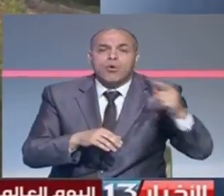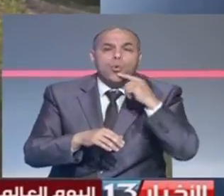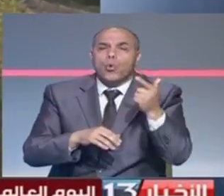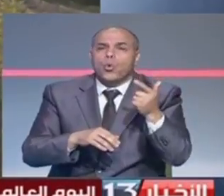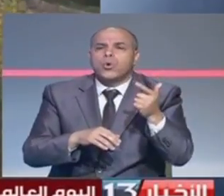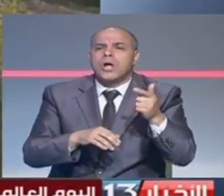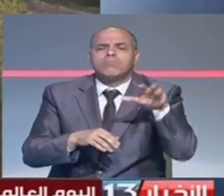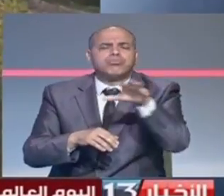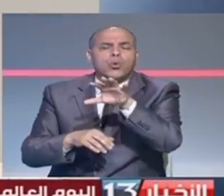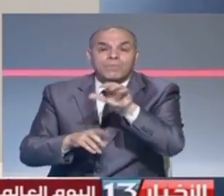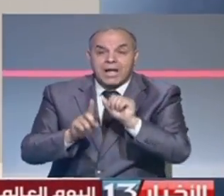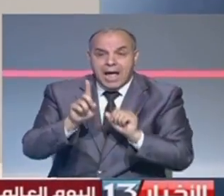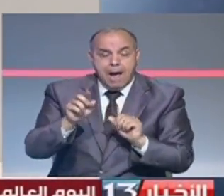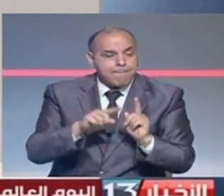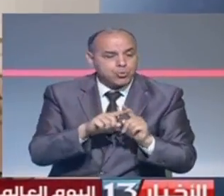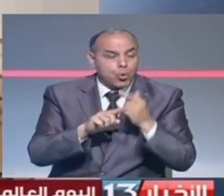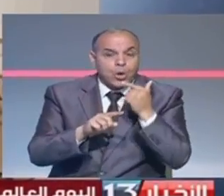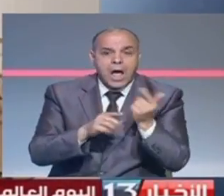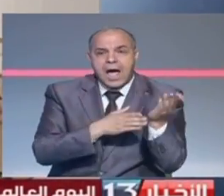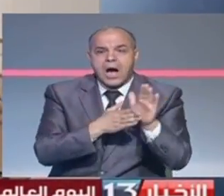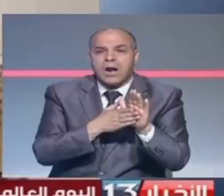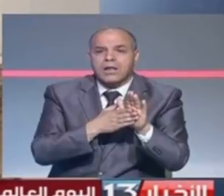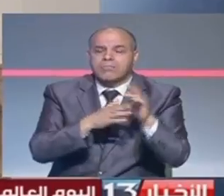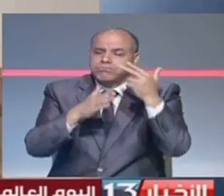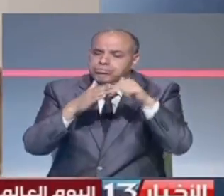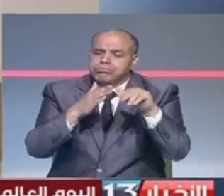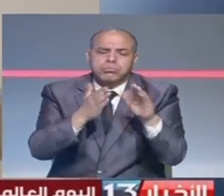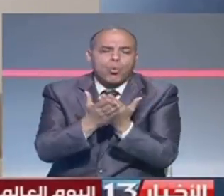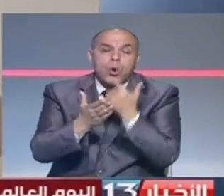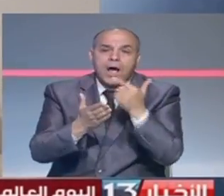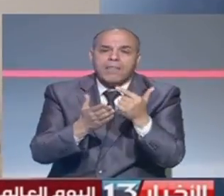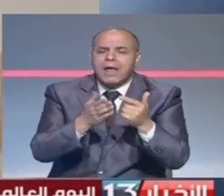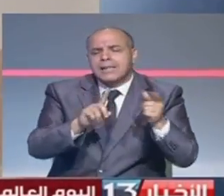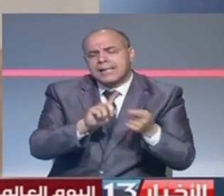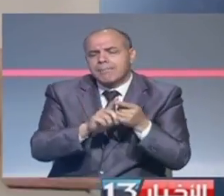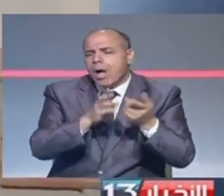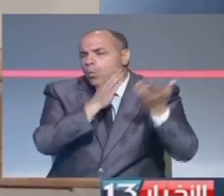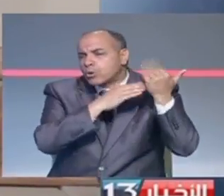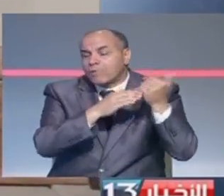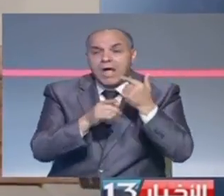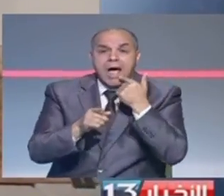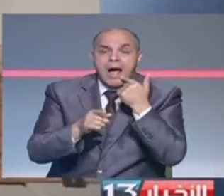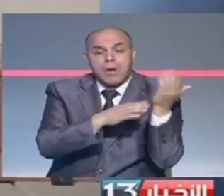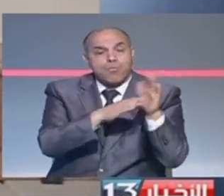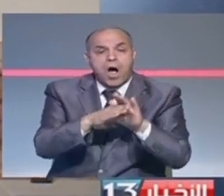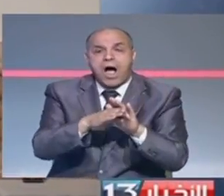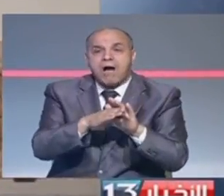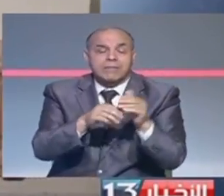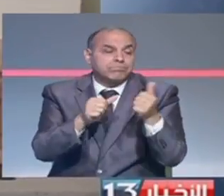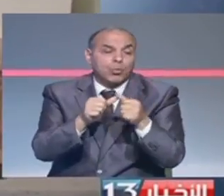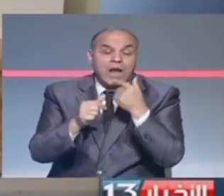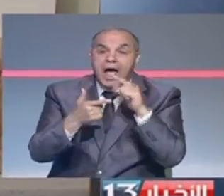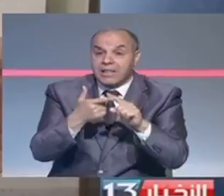وتجلياته بالاضافه الى عرض اشرطه وثائقيه تهتم بالتراث تعريفا ومحافظه وتثمين